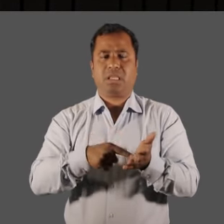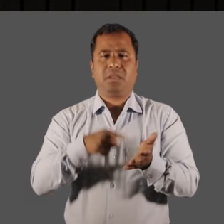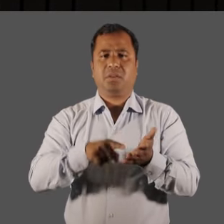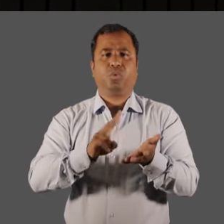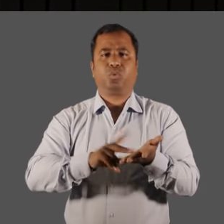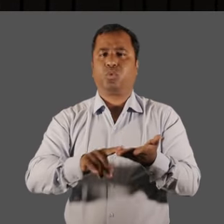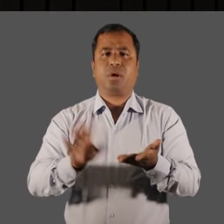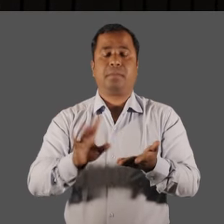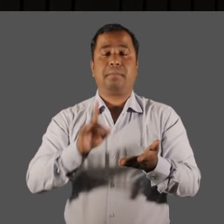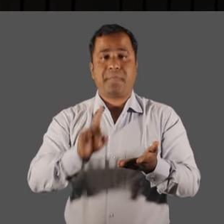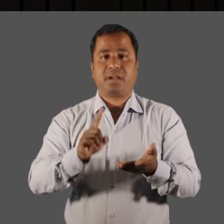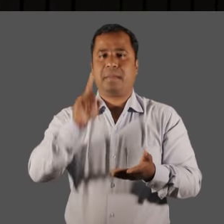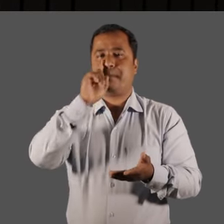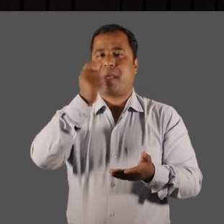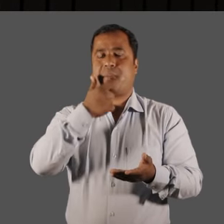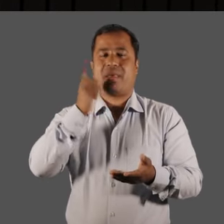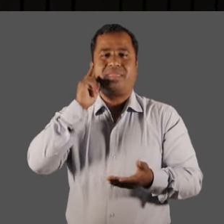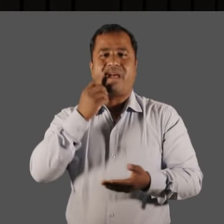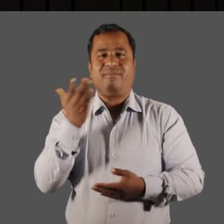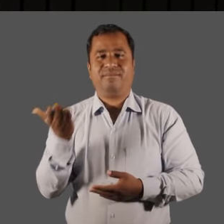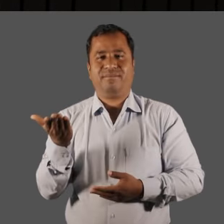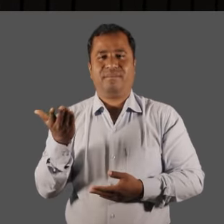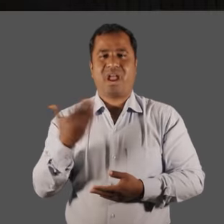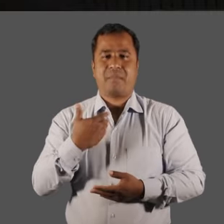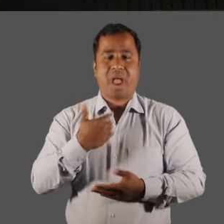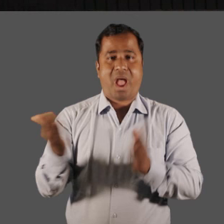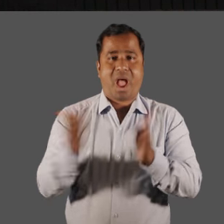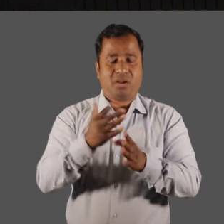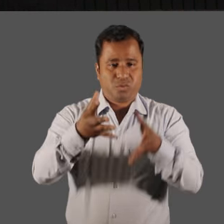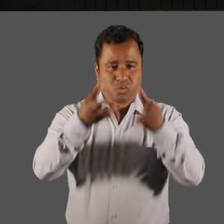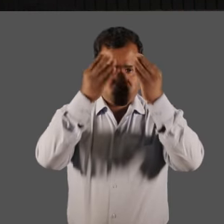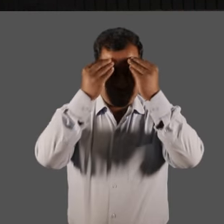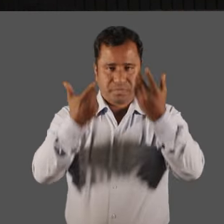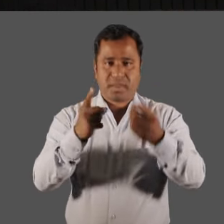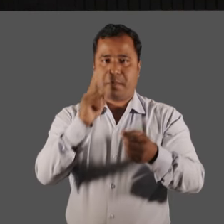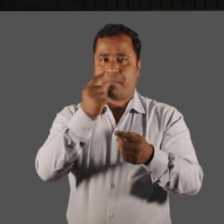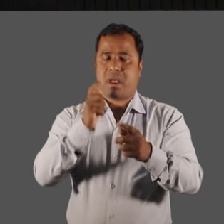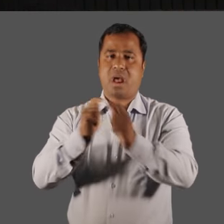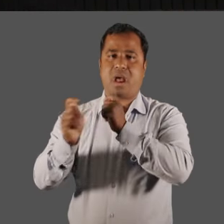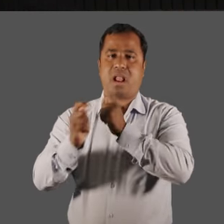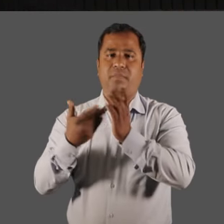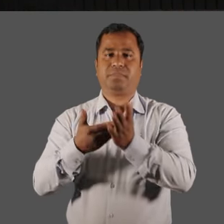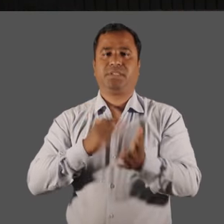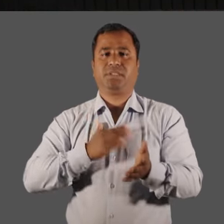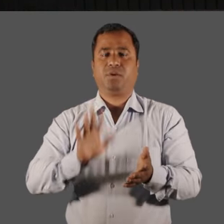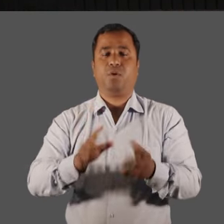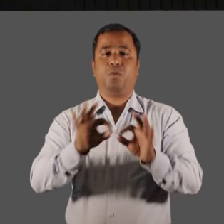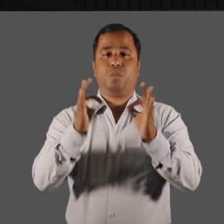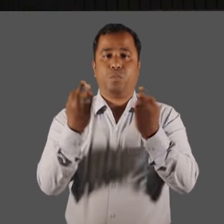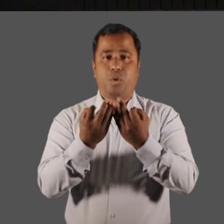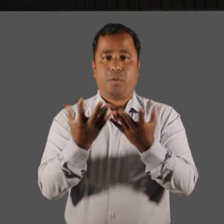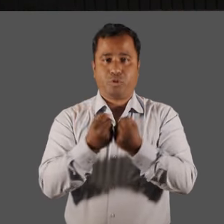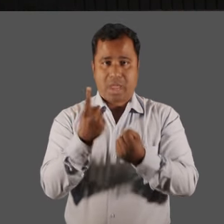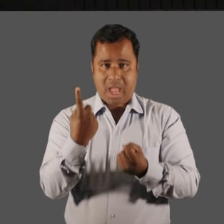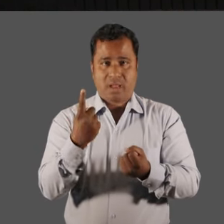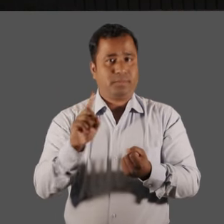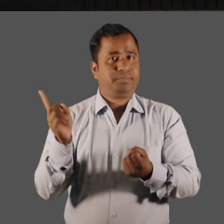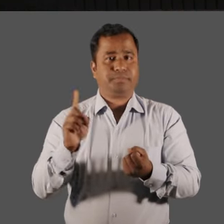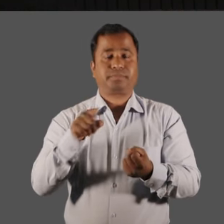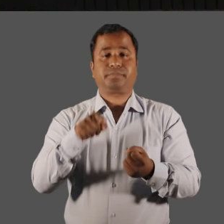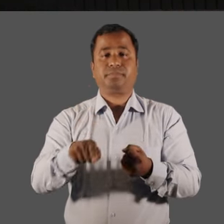কোনো প্রয়োজনই নেই, কিন্তু সেই জায়গায় কিন্তু আমাকে জানতে হয়েছে। এবং এটা শুধুমাত্র আপনার ধরেন পরিবারের সম্পত্তির ব্যাপার না।